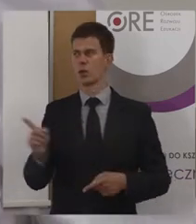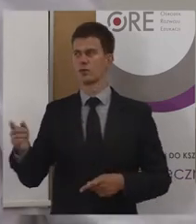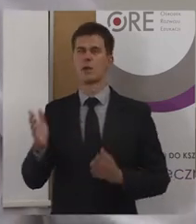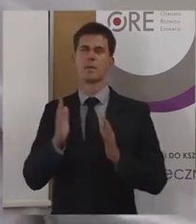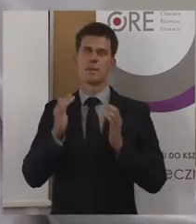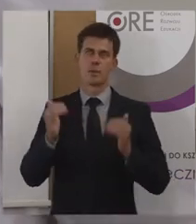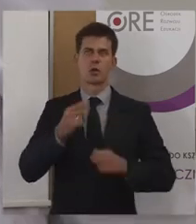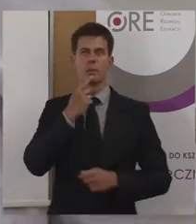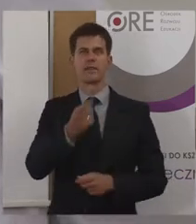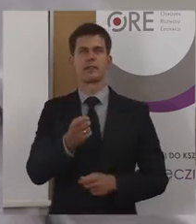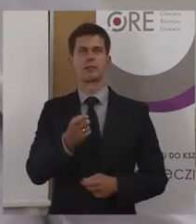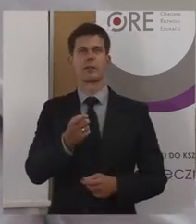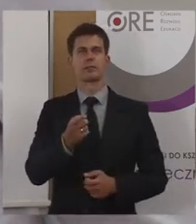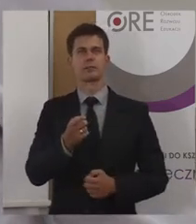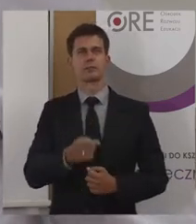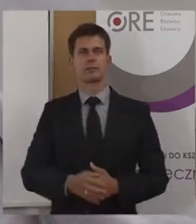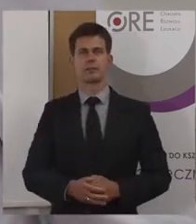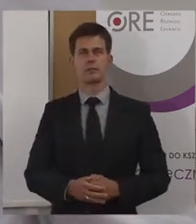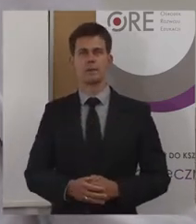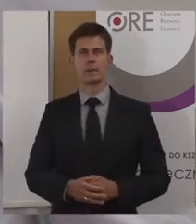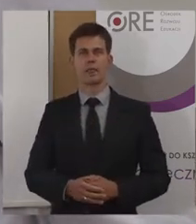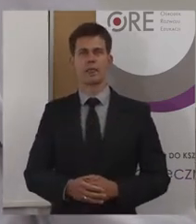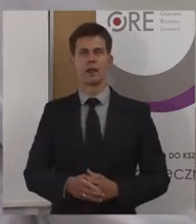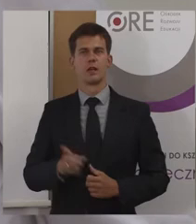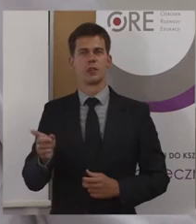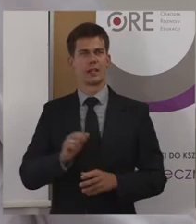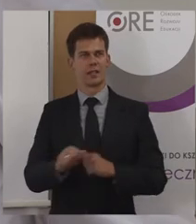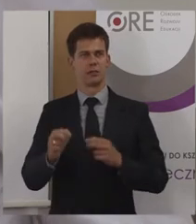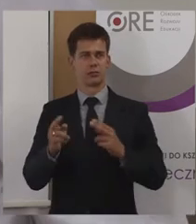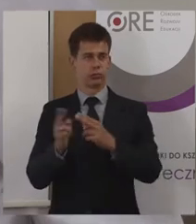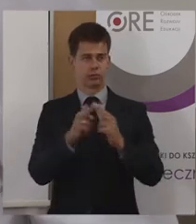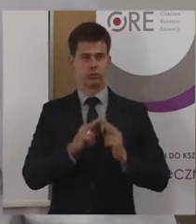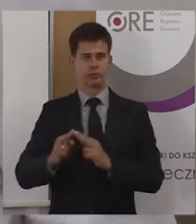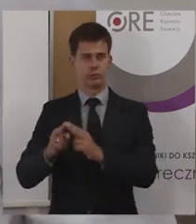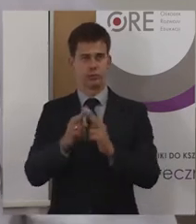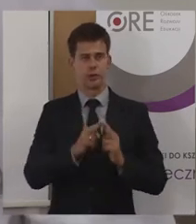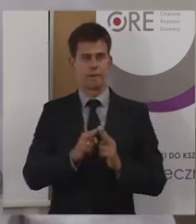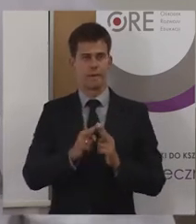powiedzieć, mianowicie wnioski prowadzące do